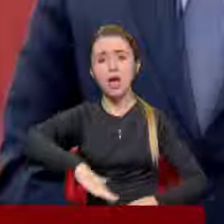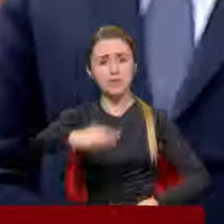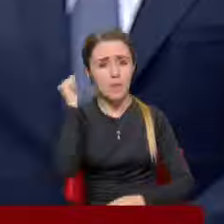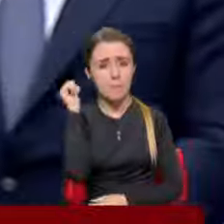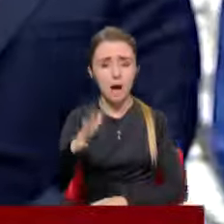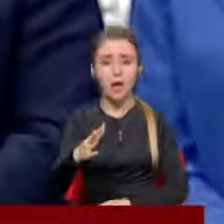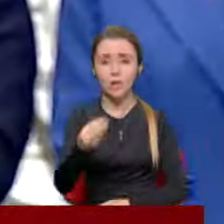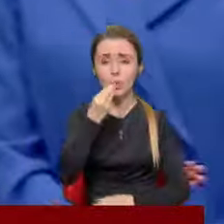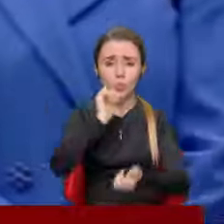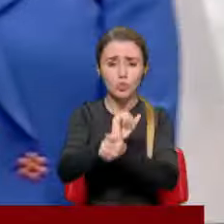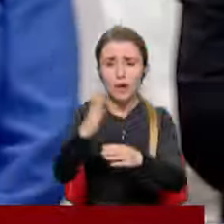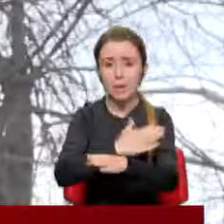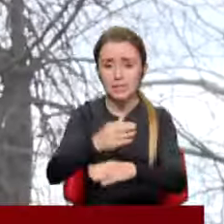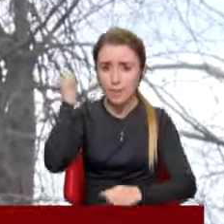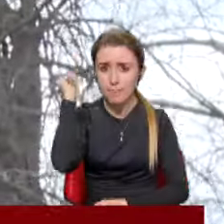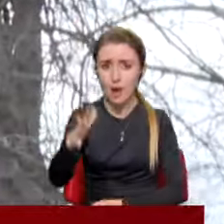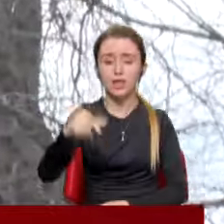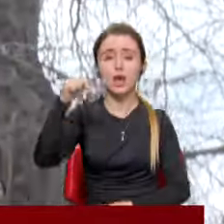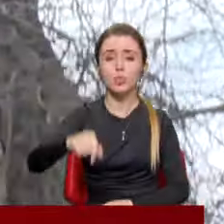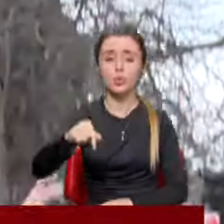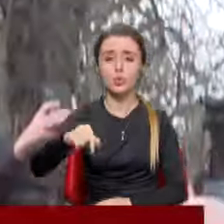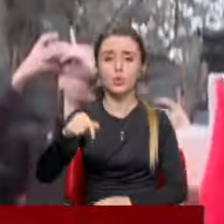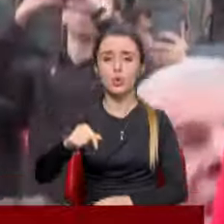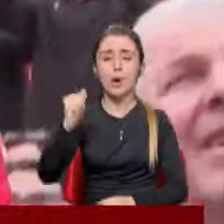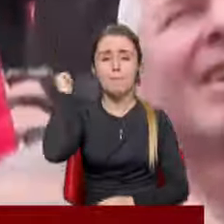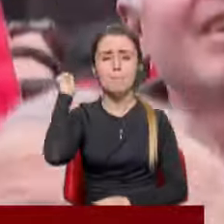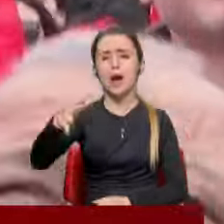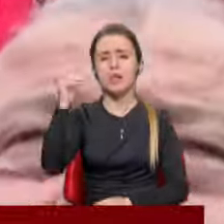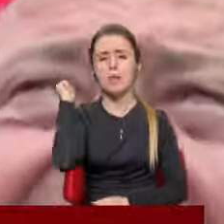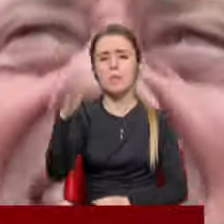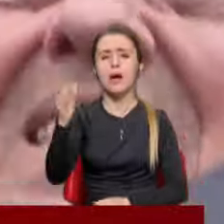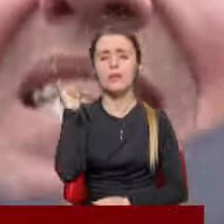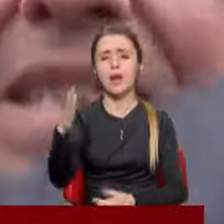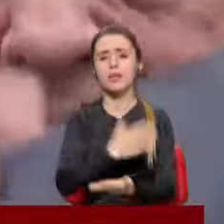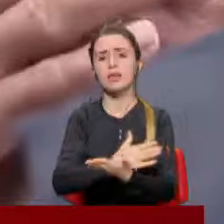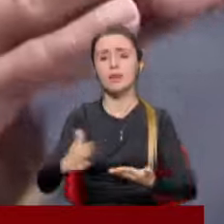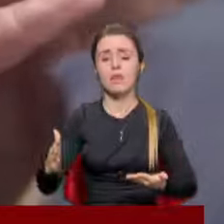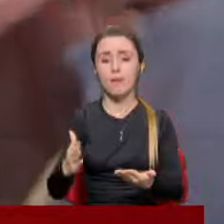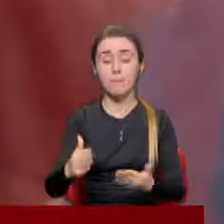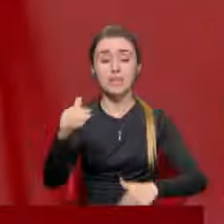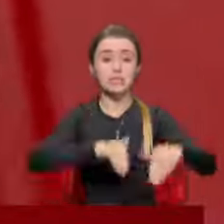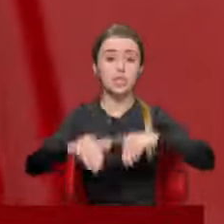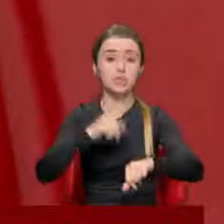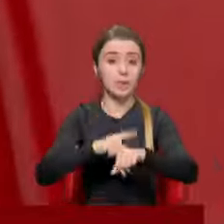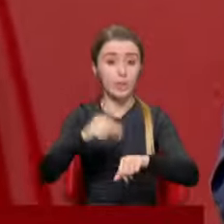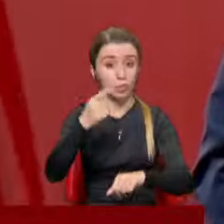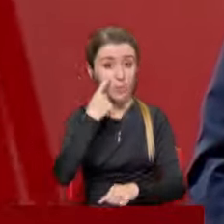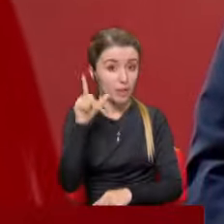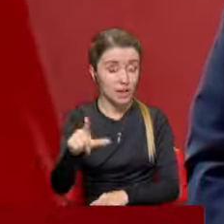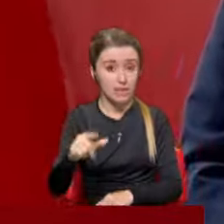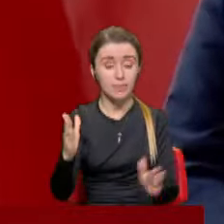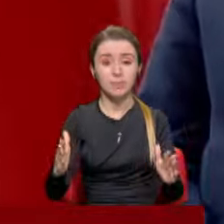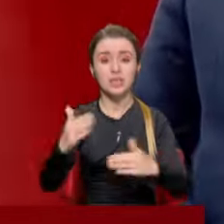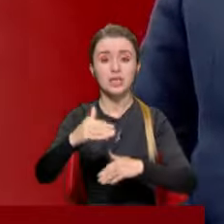var, mutfakta yangın var. Bu yangın üflemekle sönmez, sandıkta söner. Sandıkta